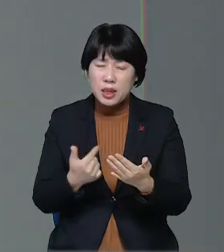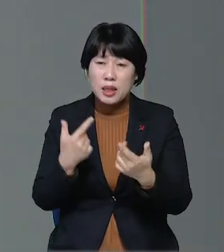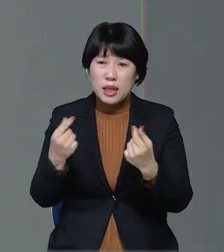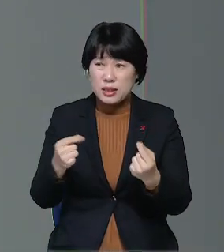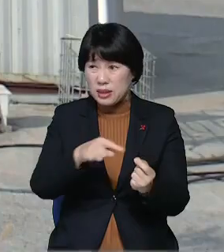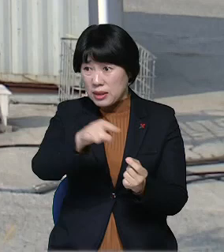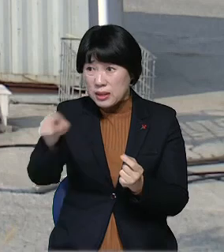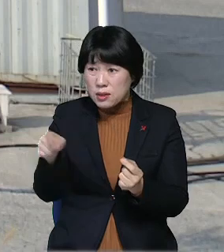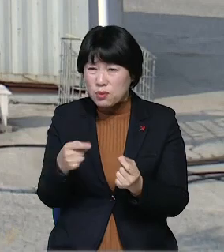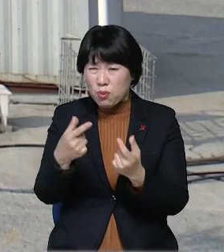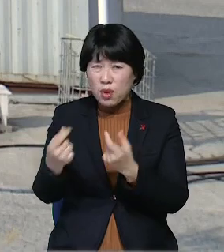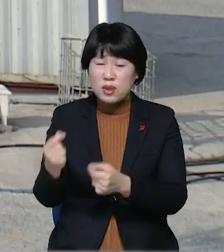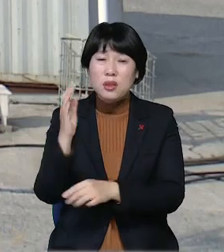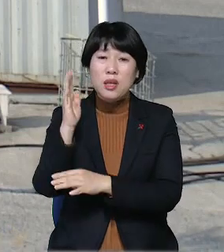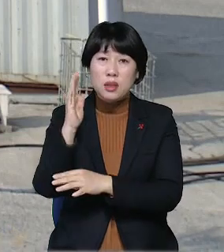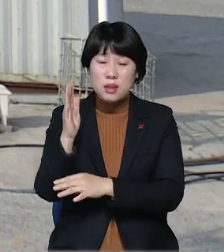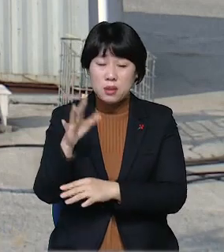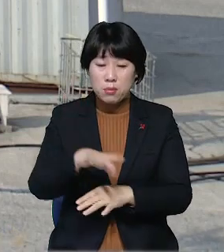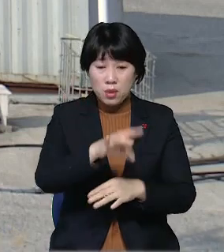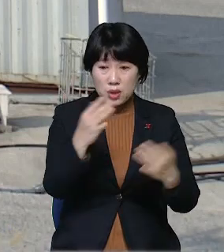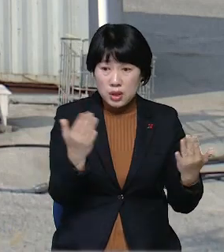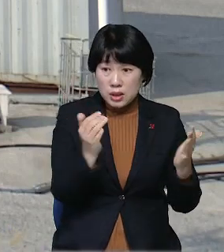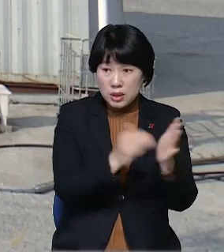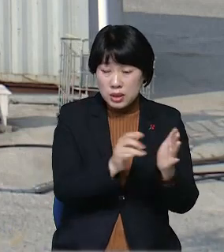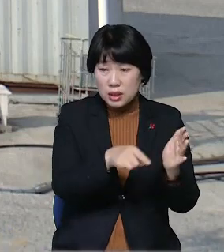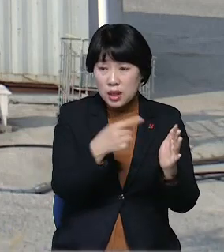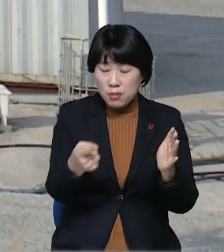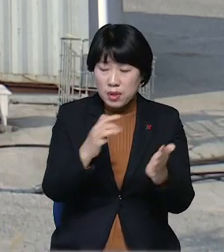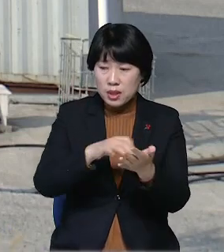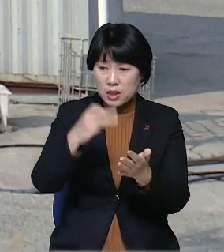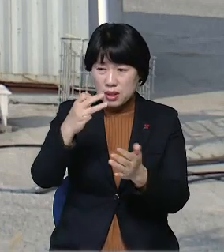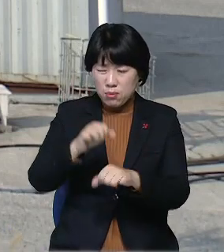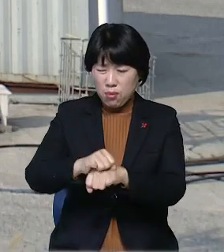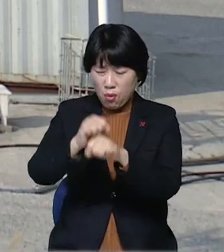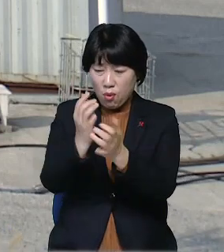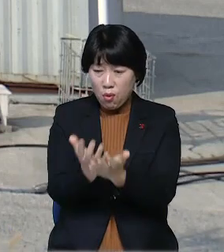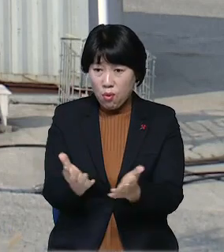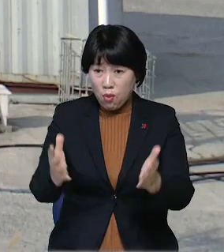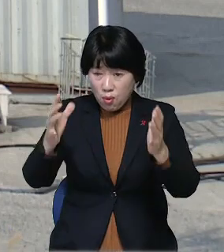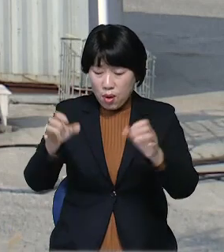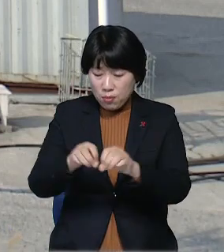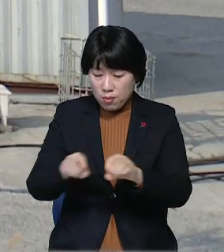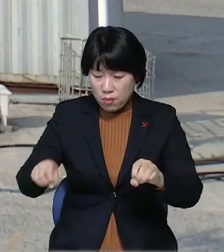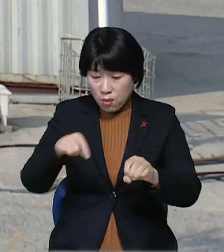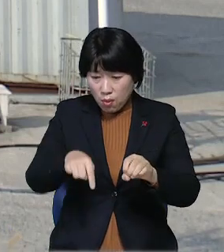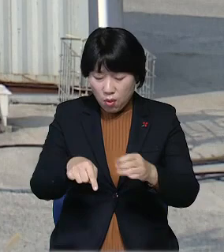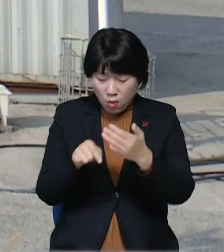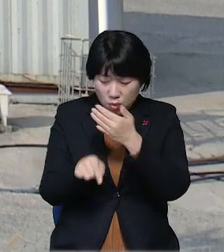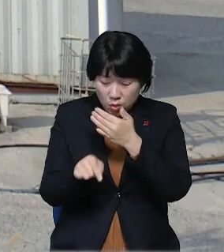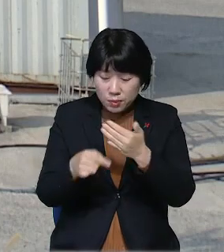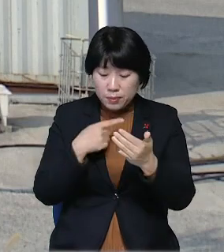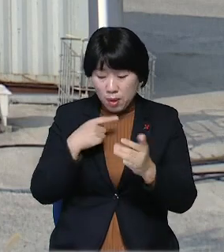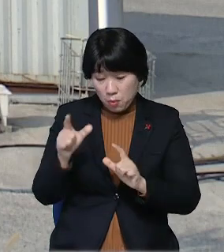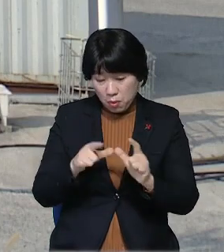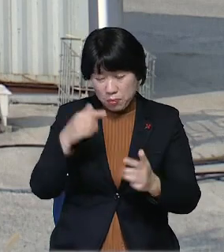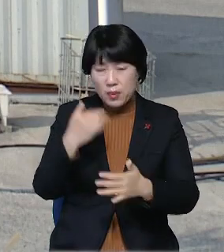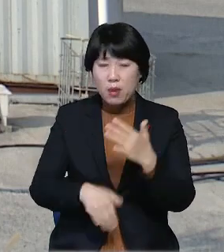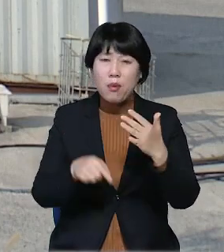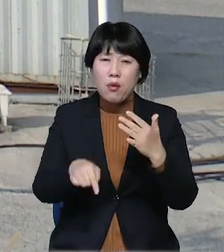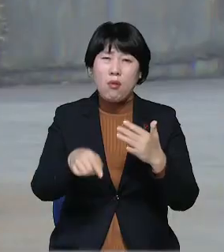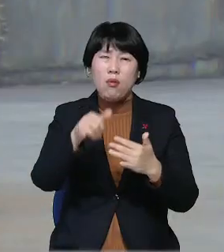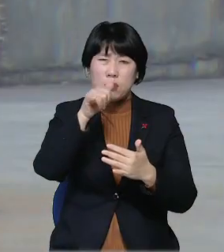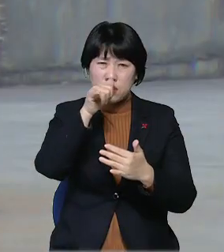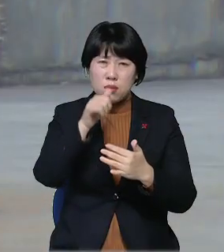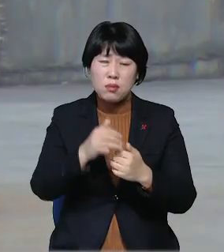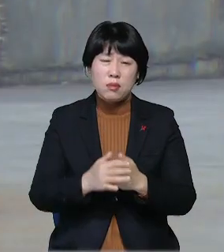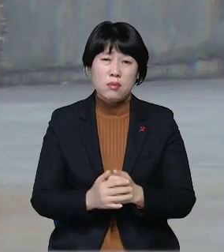모았습니다. 먼저 작업이 끝난 다른 13개 저장 탱크의 파이프 고정 부분에는 용접 작업을 한 흔적이 있는 것으로